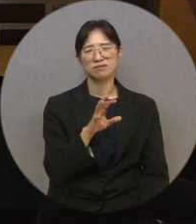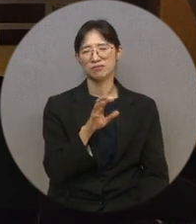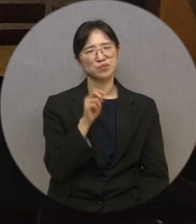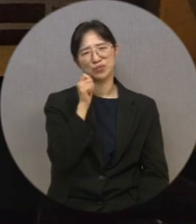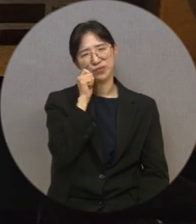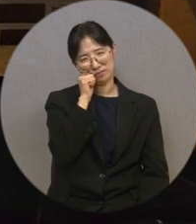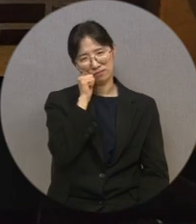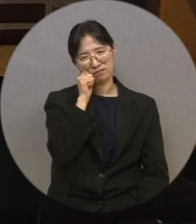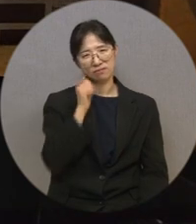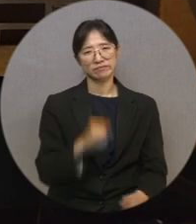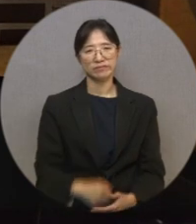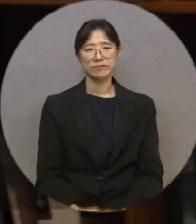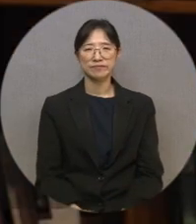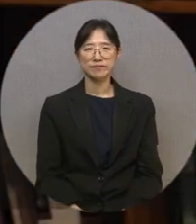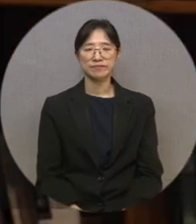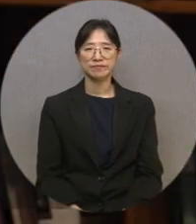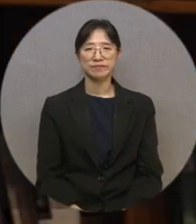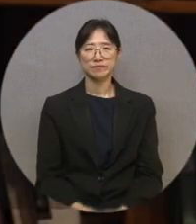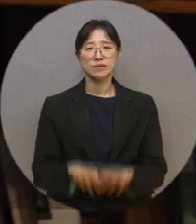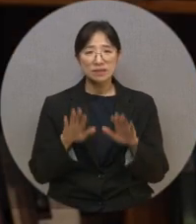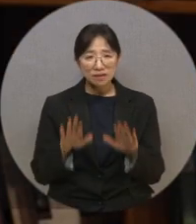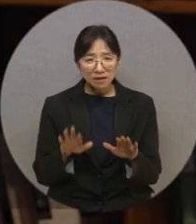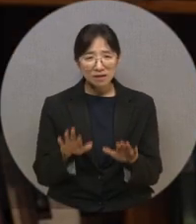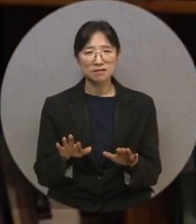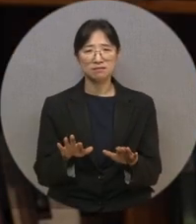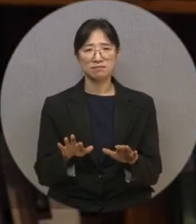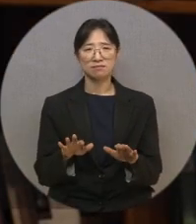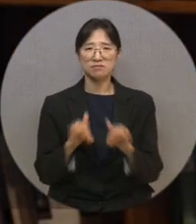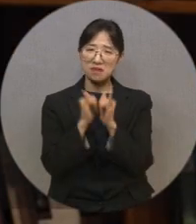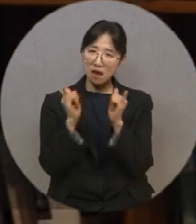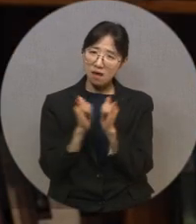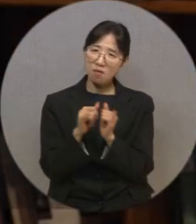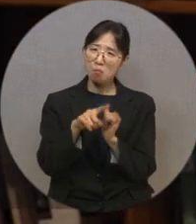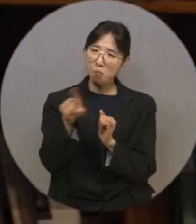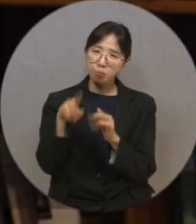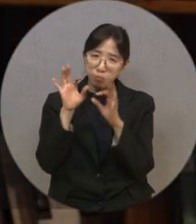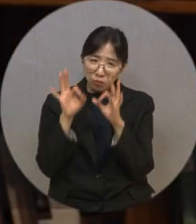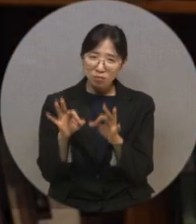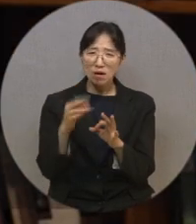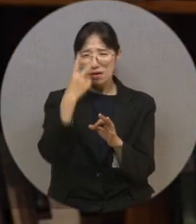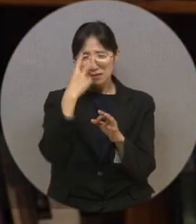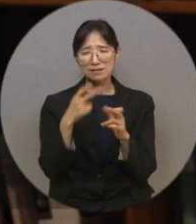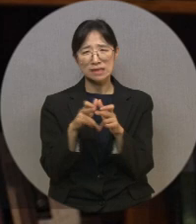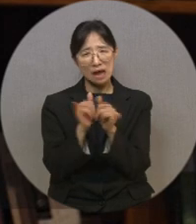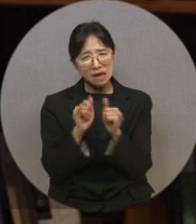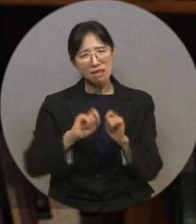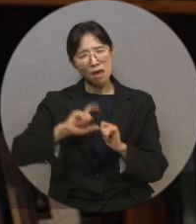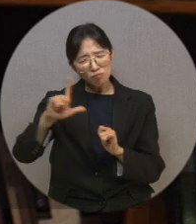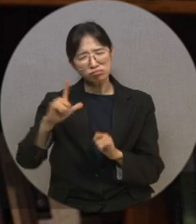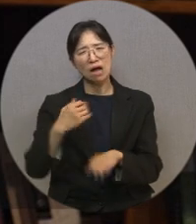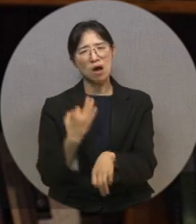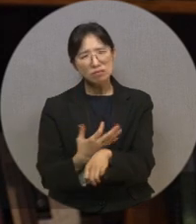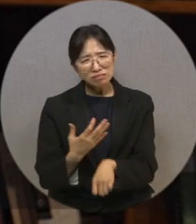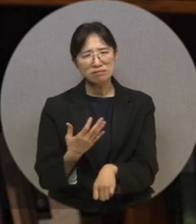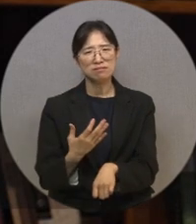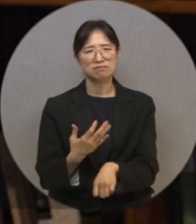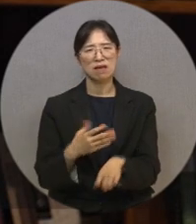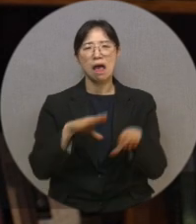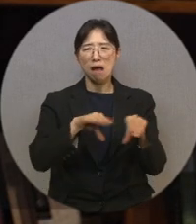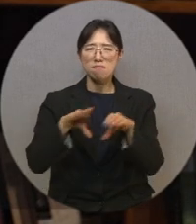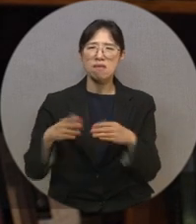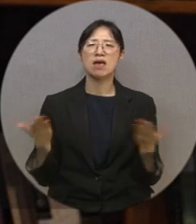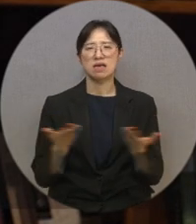차마 못하겠더라고요. 지금도 사회 범위는 많은 시각장애인들이 어쩔 수 없이